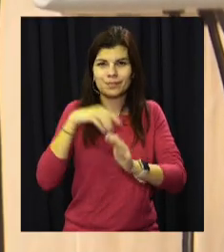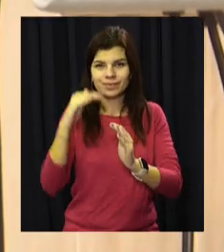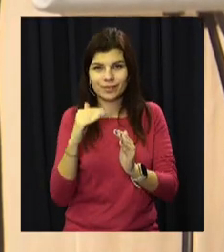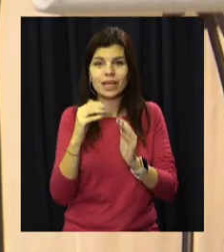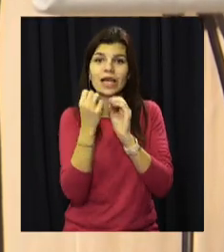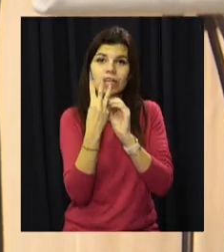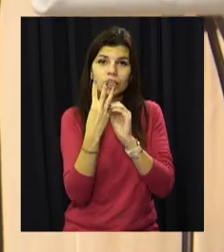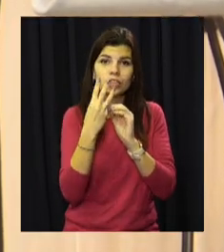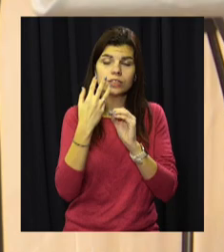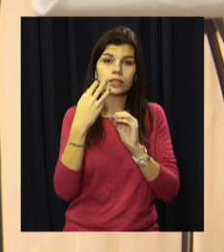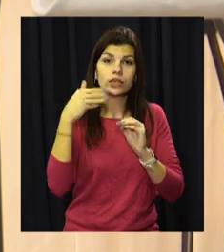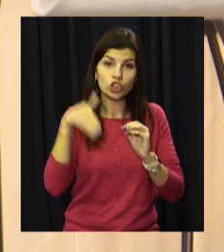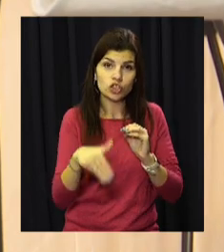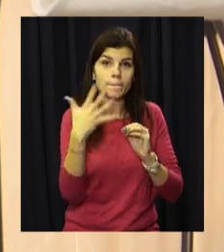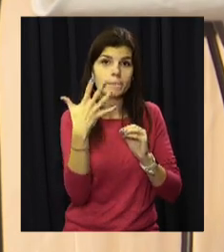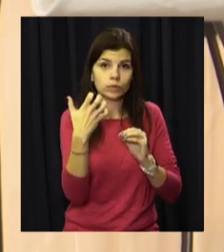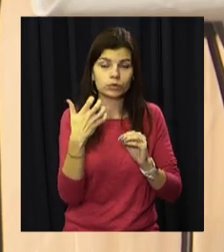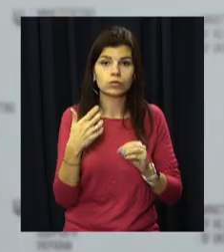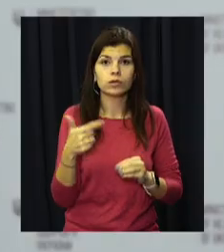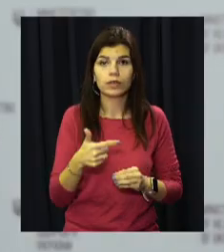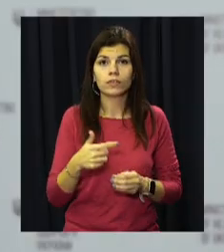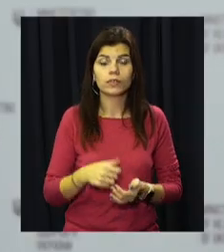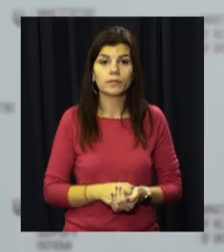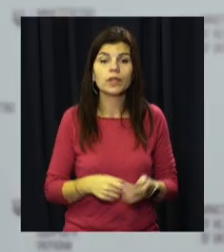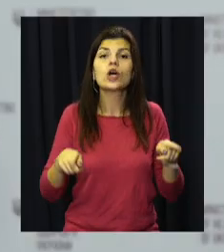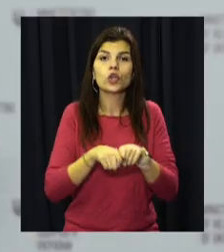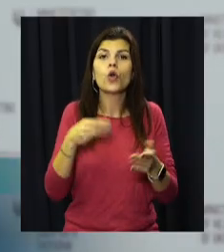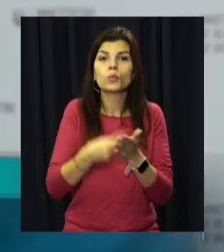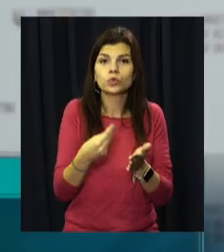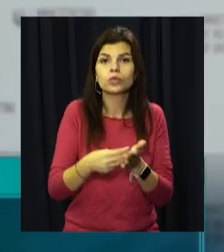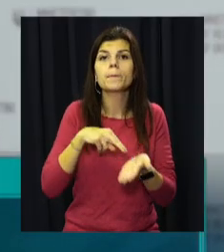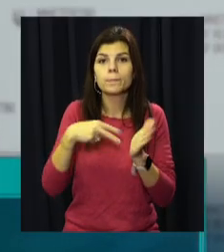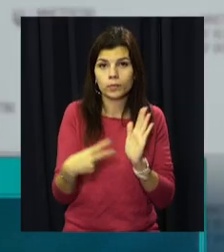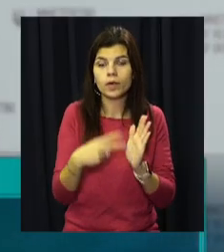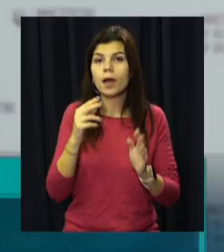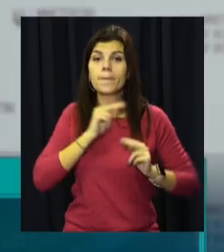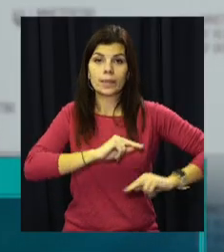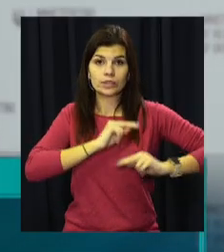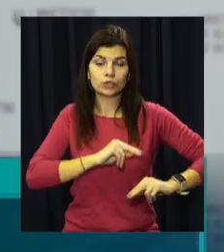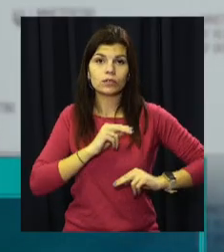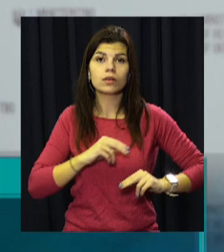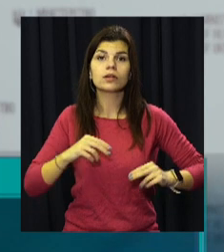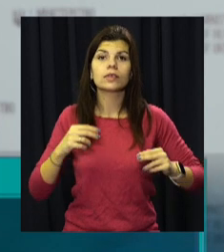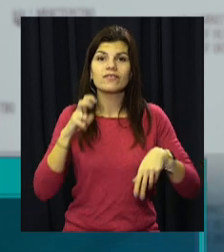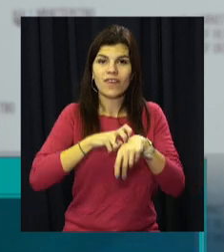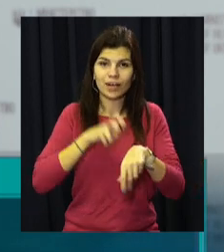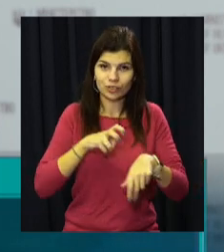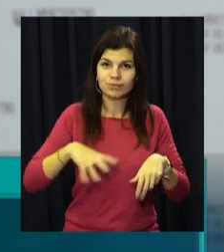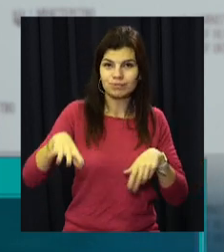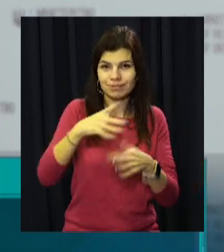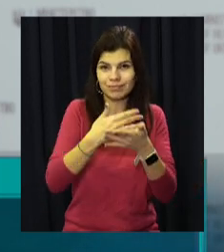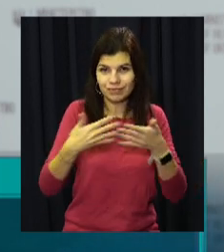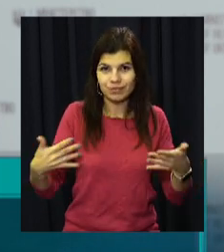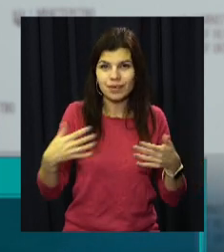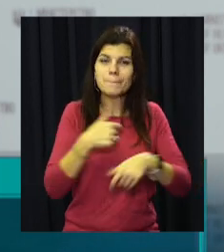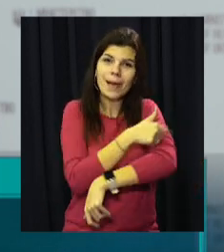– 13,5 тисяч гривень. Також в бюджеті передбачено виплати працівникам закладів охорони здоров'я у зв'язку